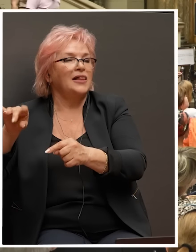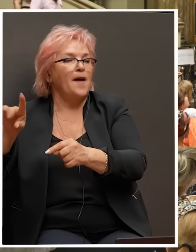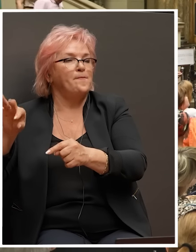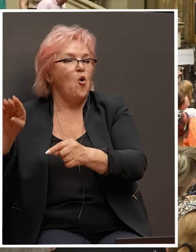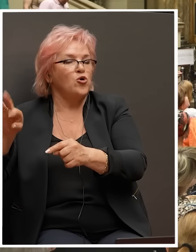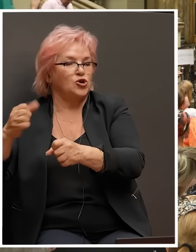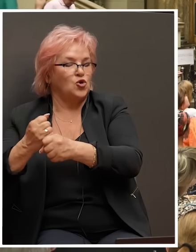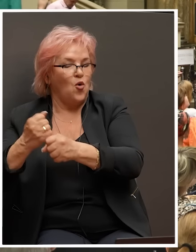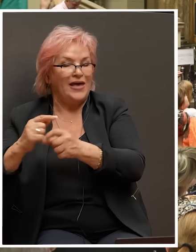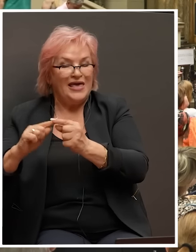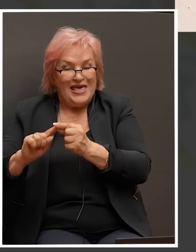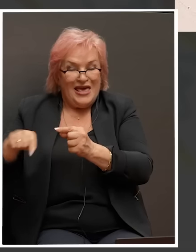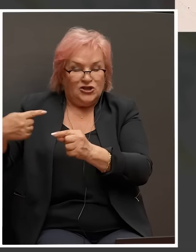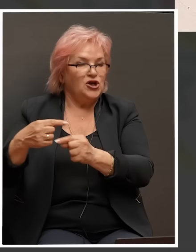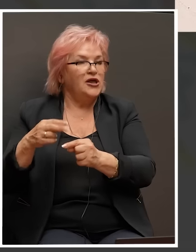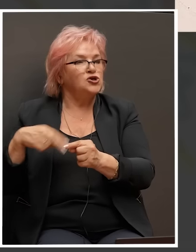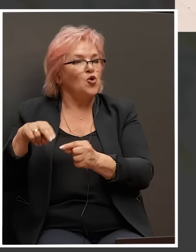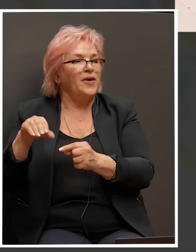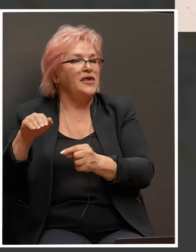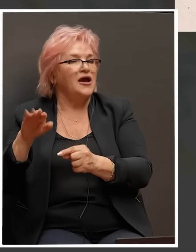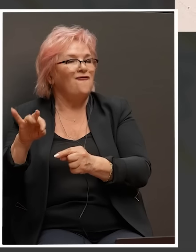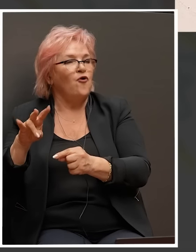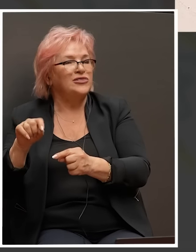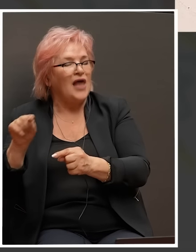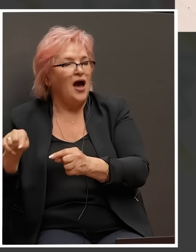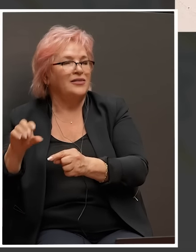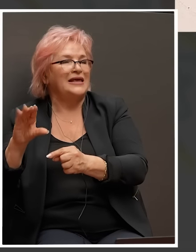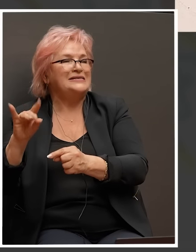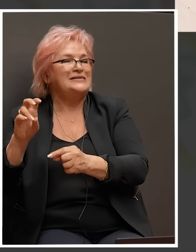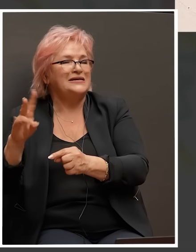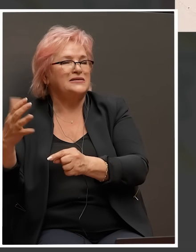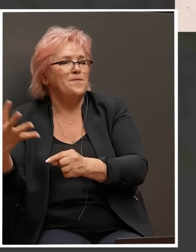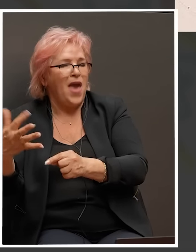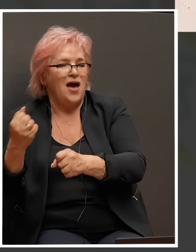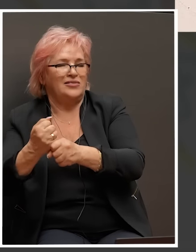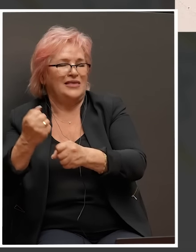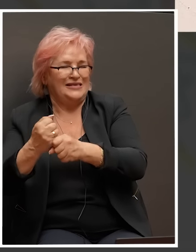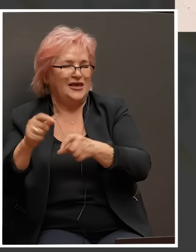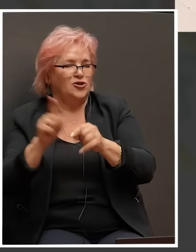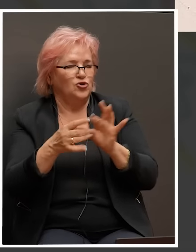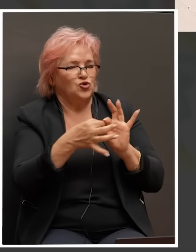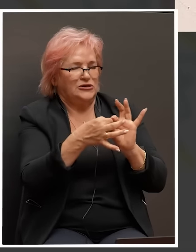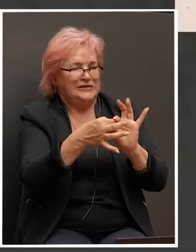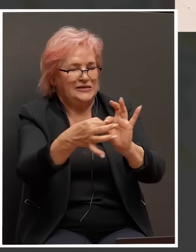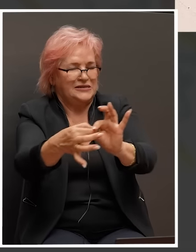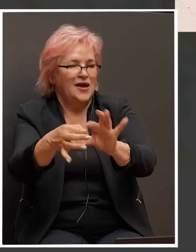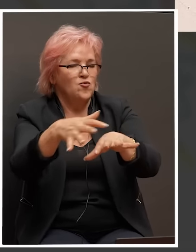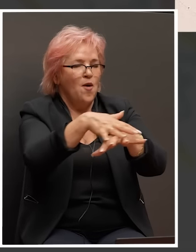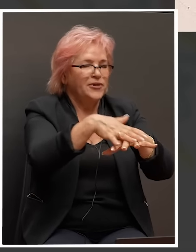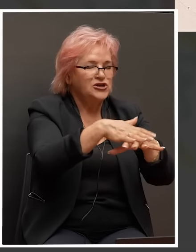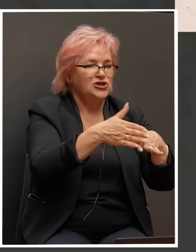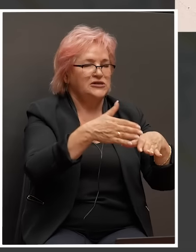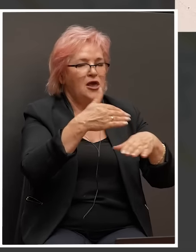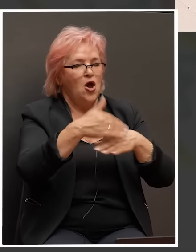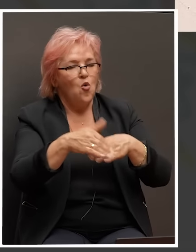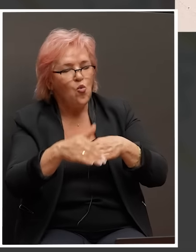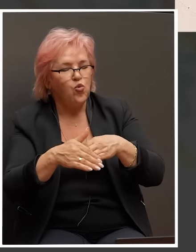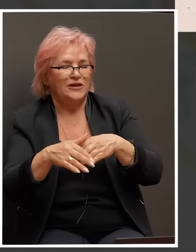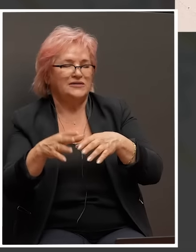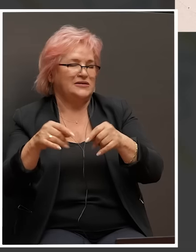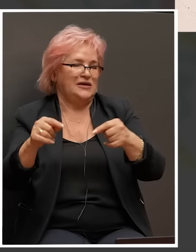поделаешь. Через Доменико Фонтану и Сикста V, которые создают систему площадей, улиц между ними и систему неархитектурных